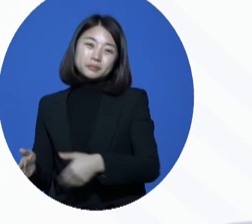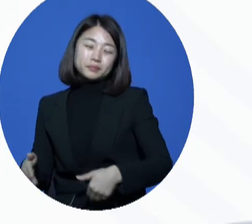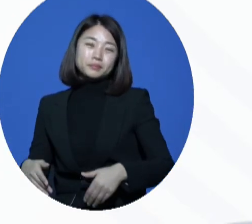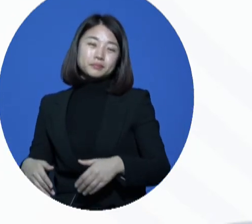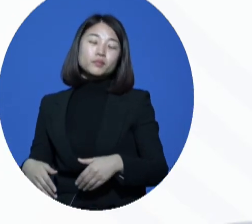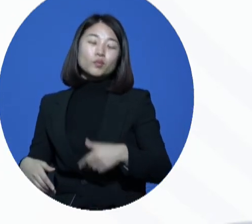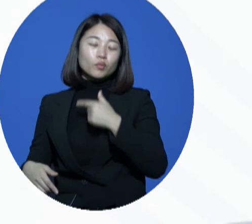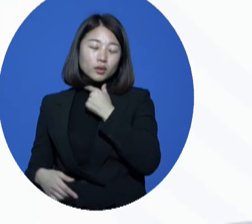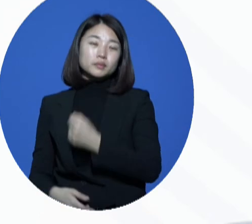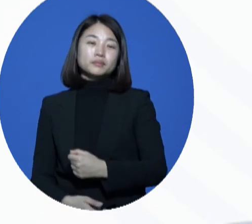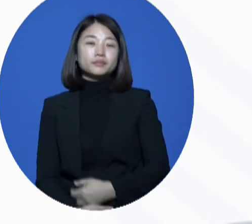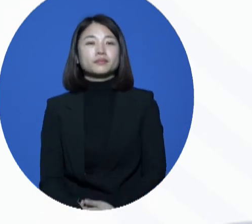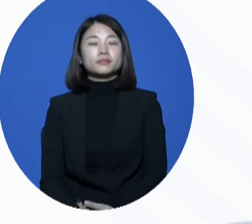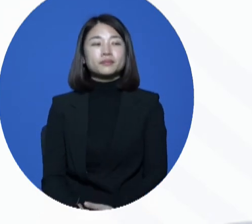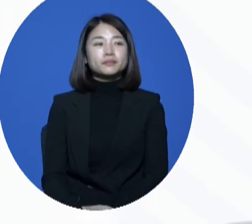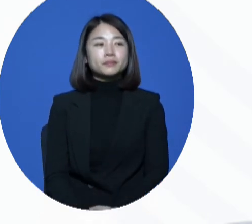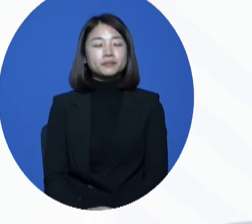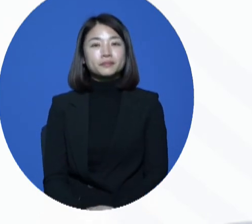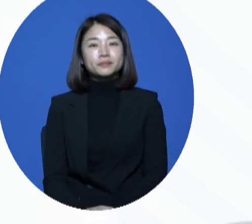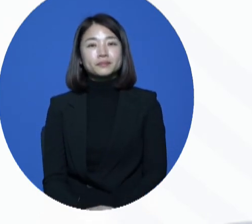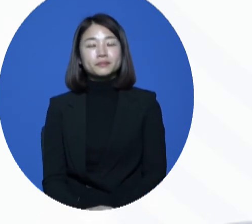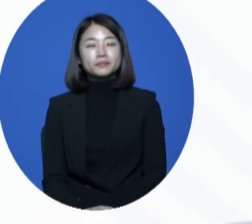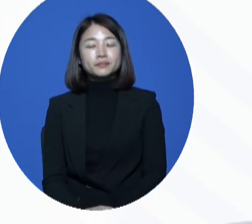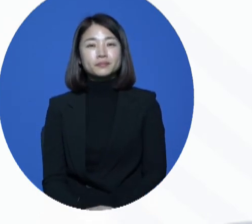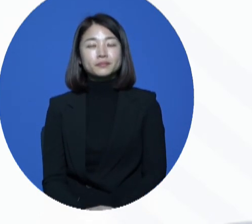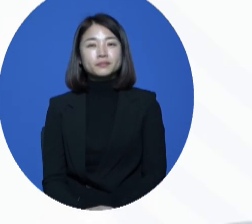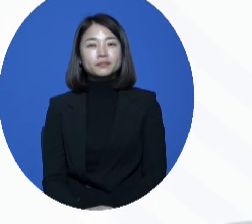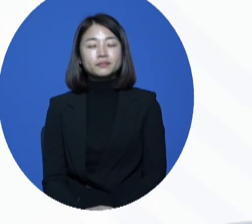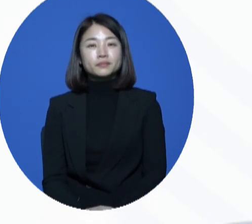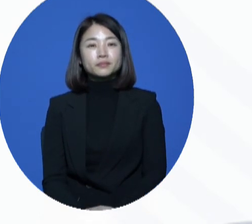탈시설이 멈추어서는 안 된다고 생각합니다.